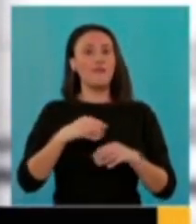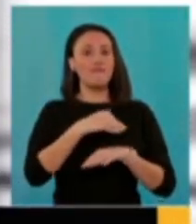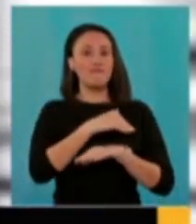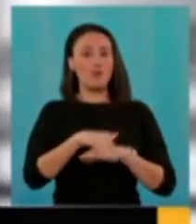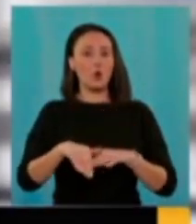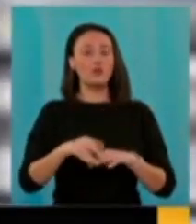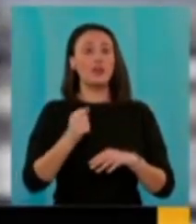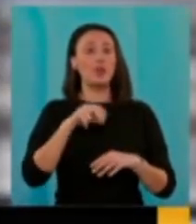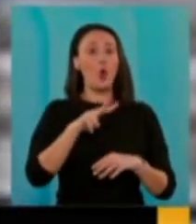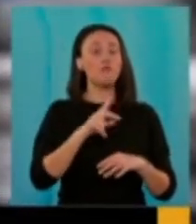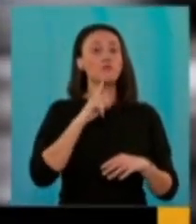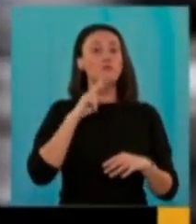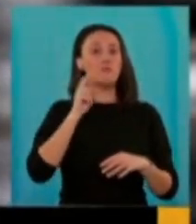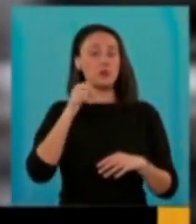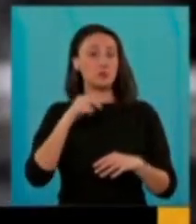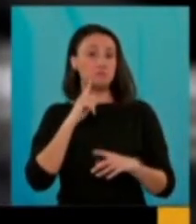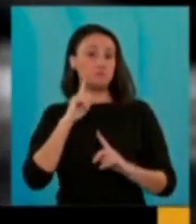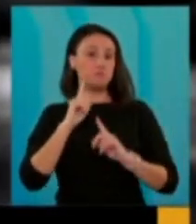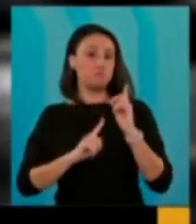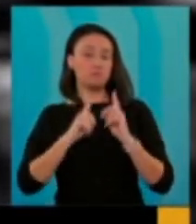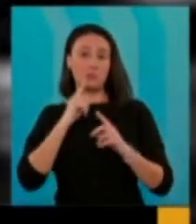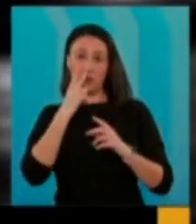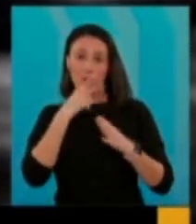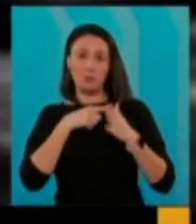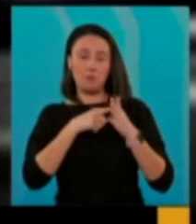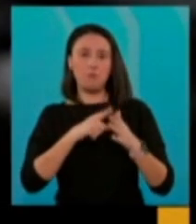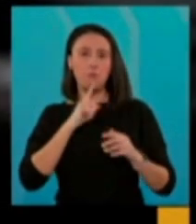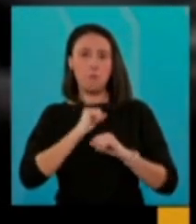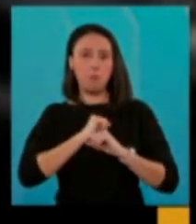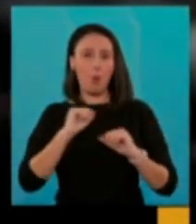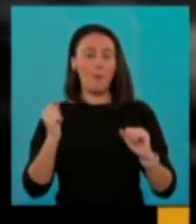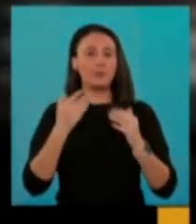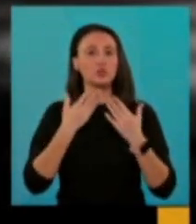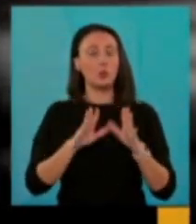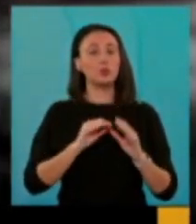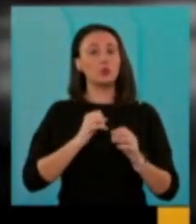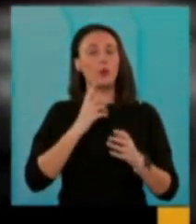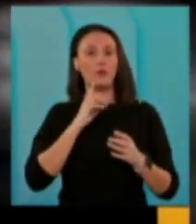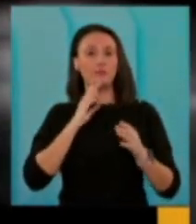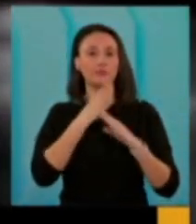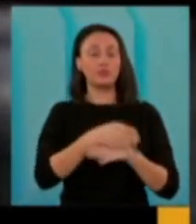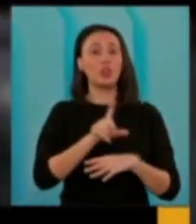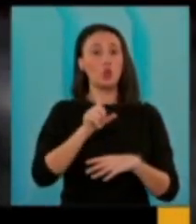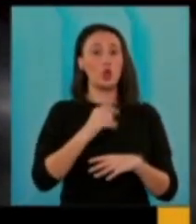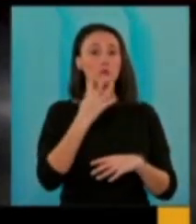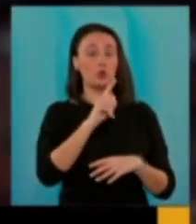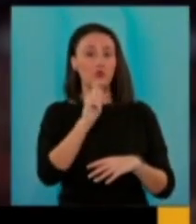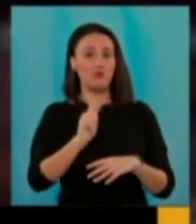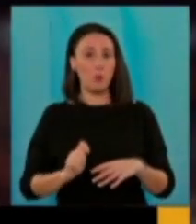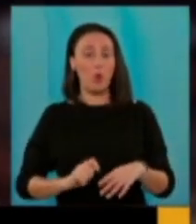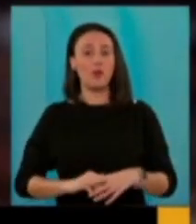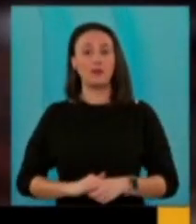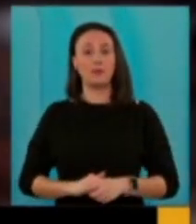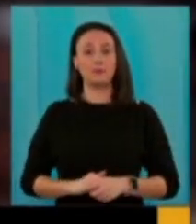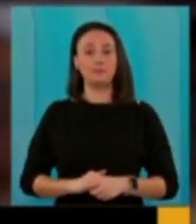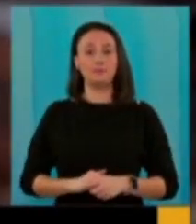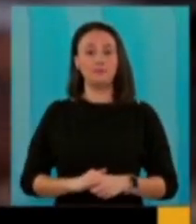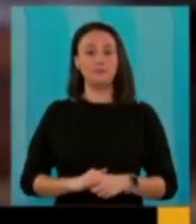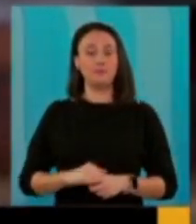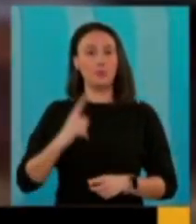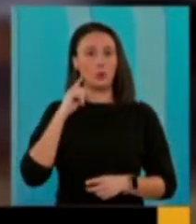și vestul Ucrainei au fost rareori vizate de bombardamente de la începutul invaziei ruse pe 24 februarie.